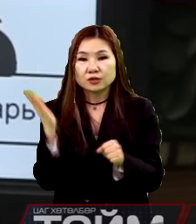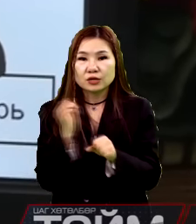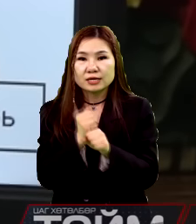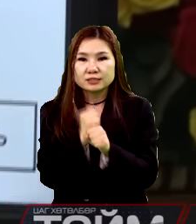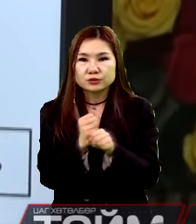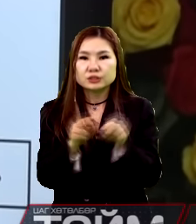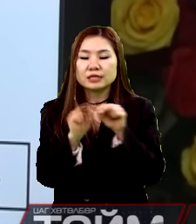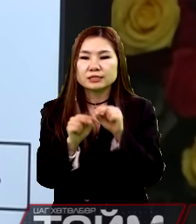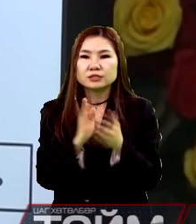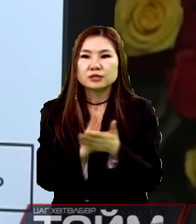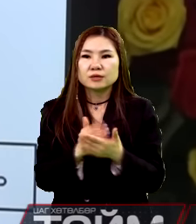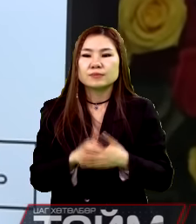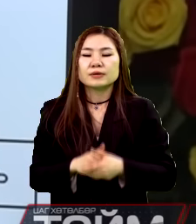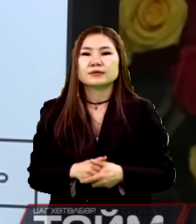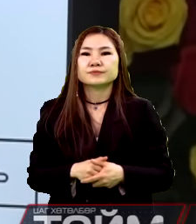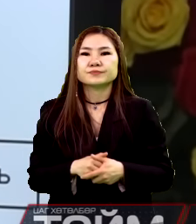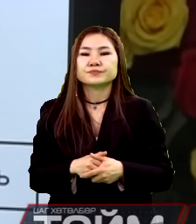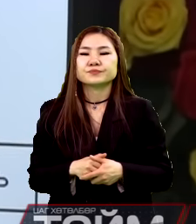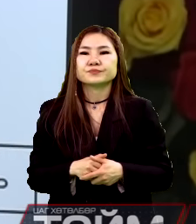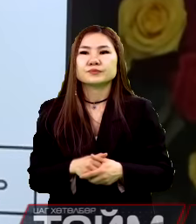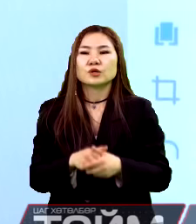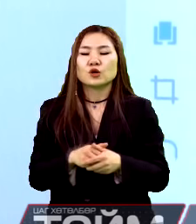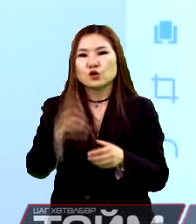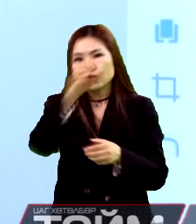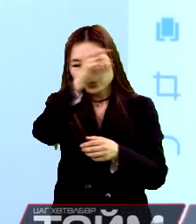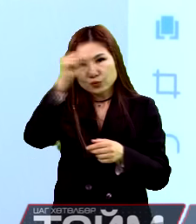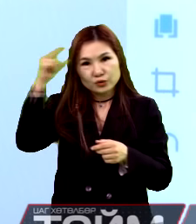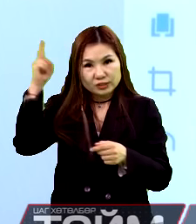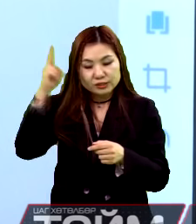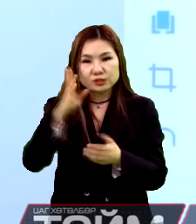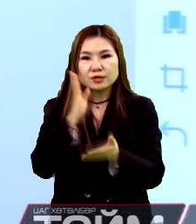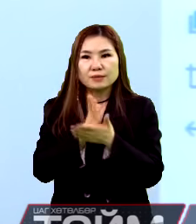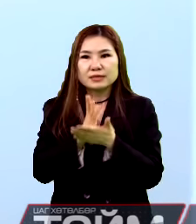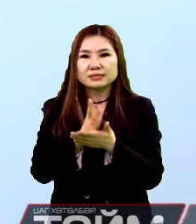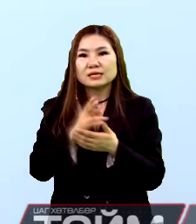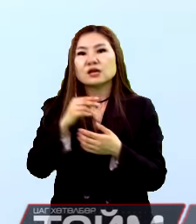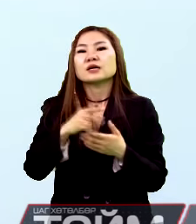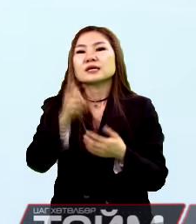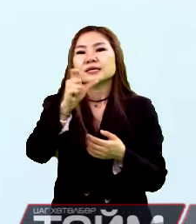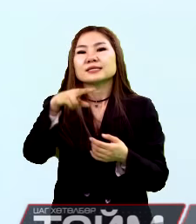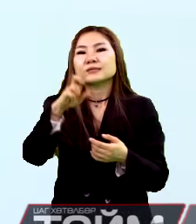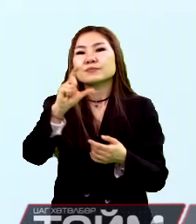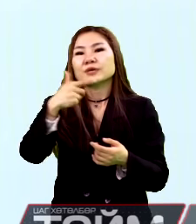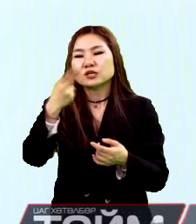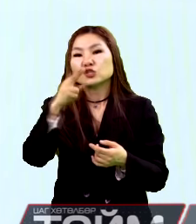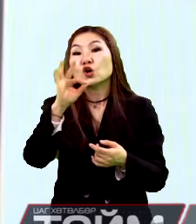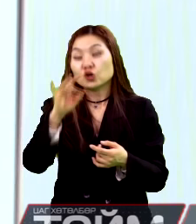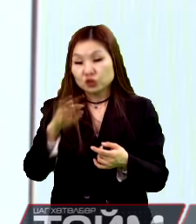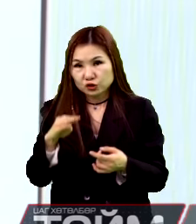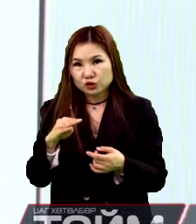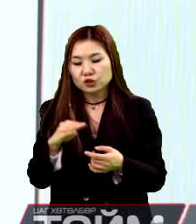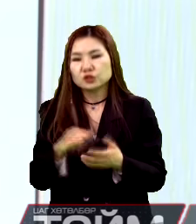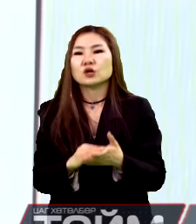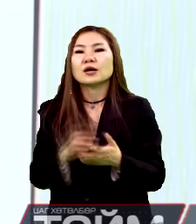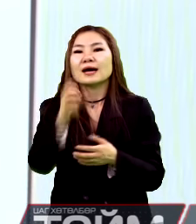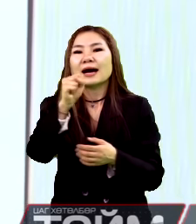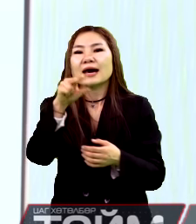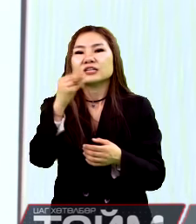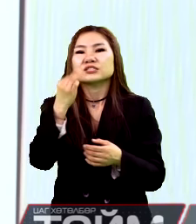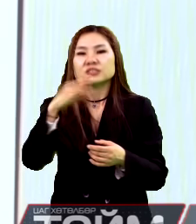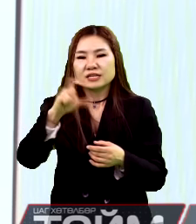одоо ийм баримт болцсон гэдэг. Одоо ерхийлж гэсэн элбэгдорж зачид ихт компани хариуцж байгаа одоо цагаан нарын хооронд битсэн